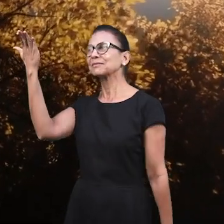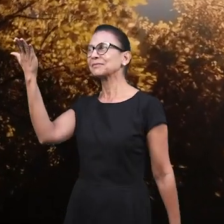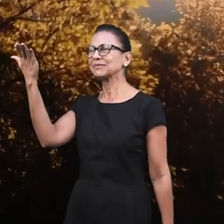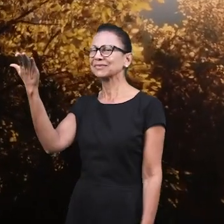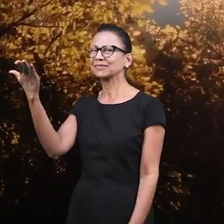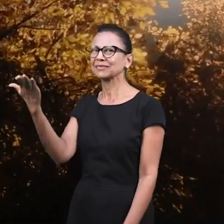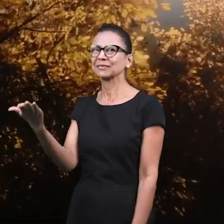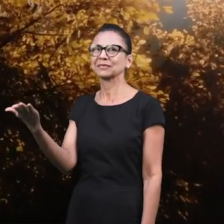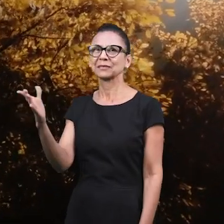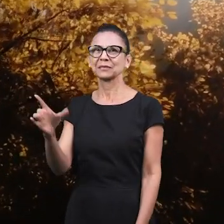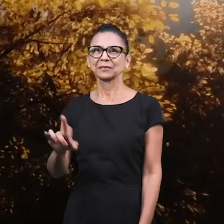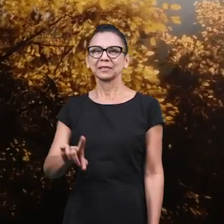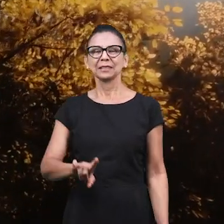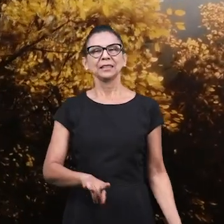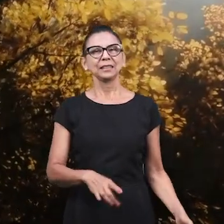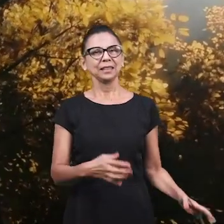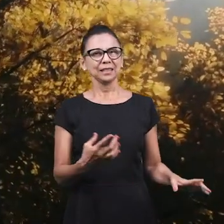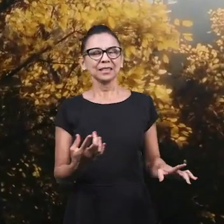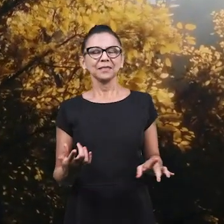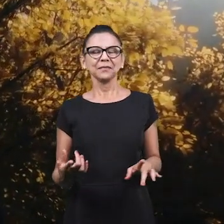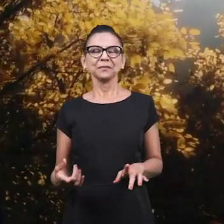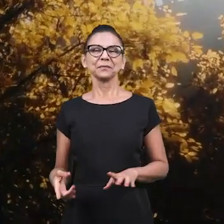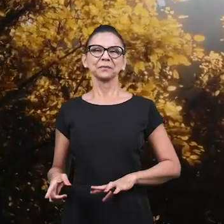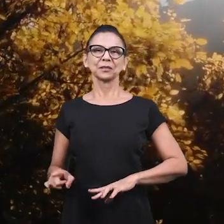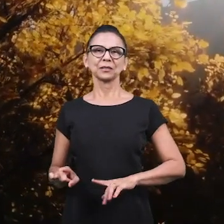Приди к Христу.